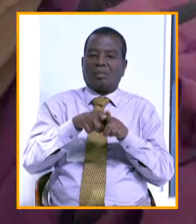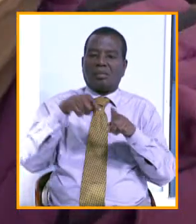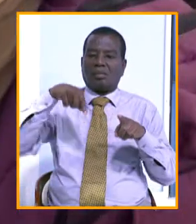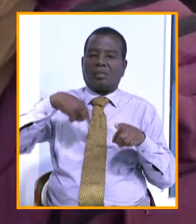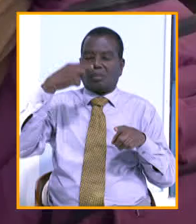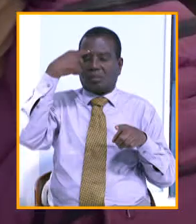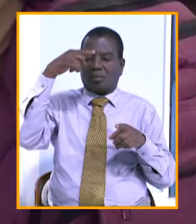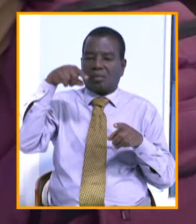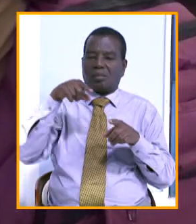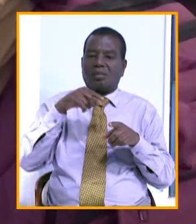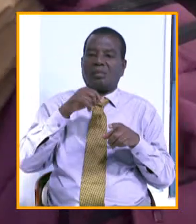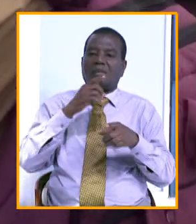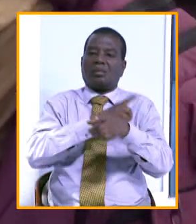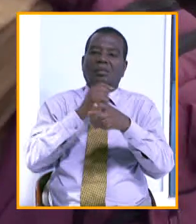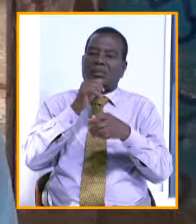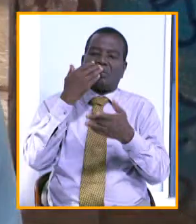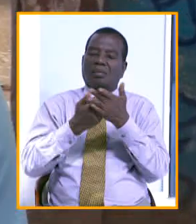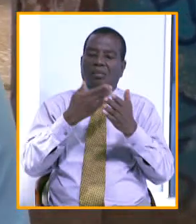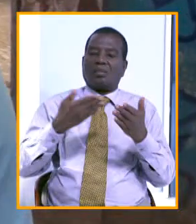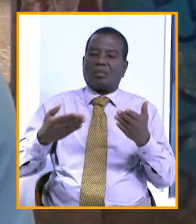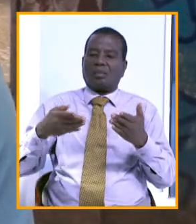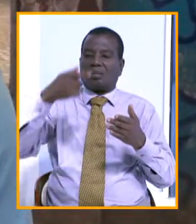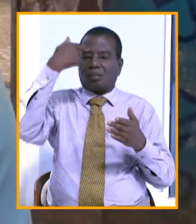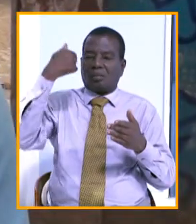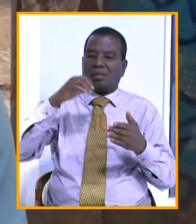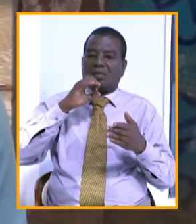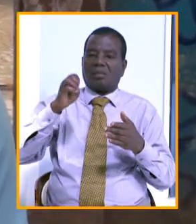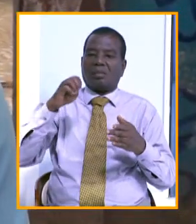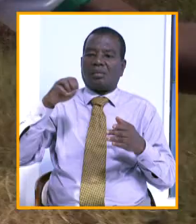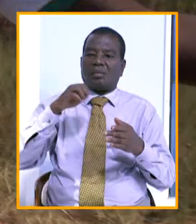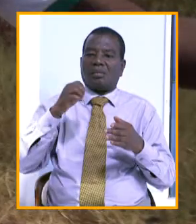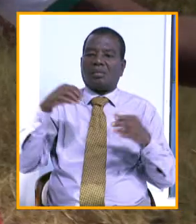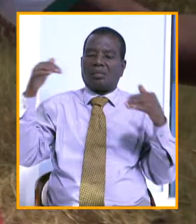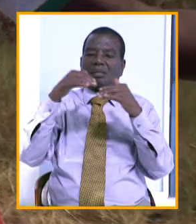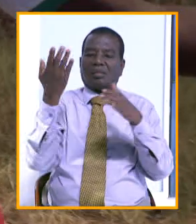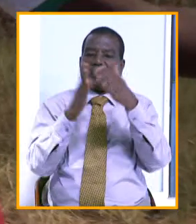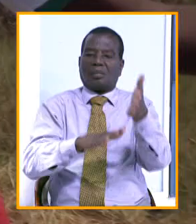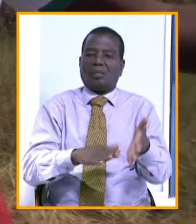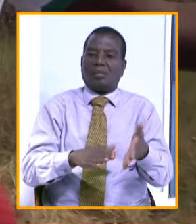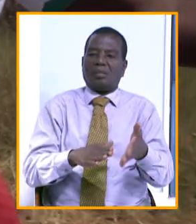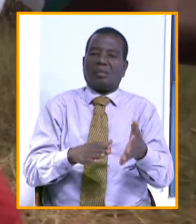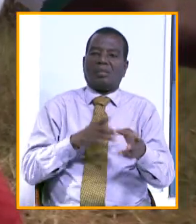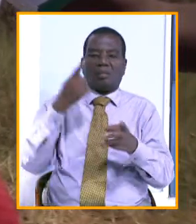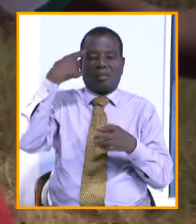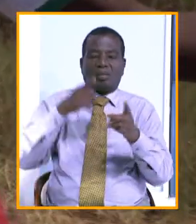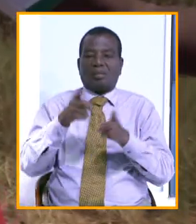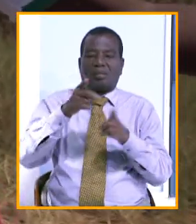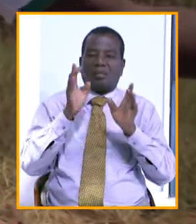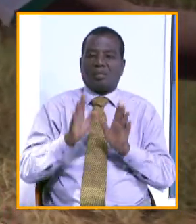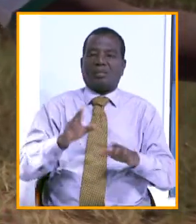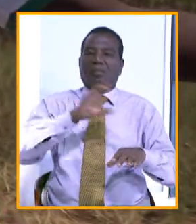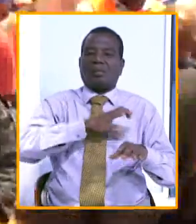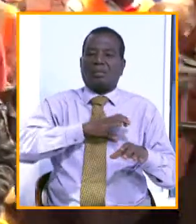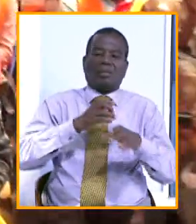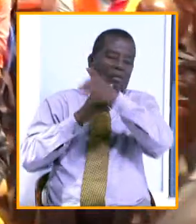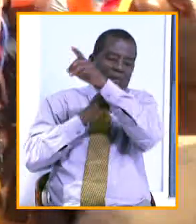compris que la drogue, ce n'est pas une bonne chose parce que la drogue déjà est égale à la mort. Pour le directeur de la police des stupéfiants